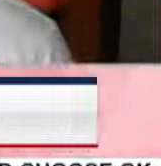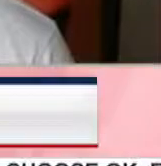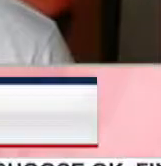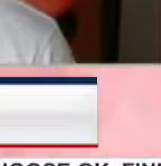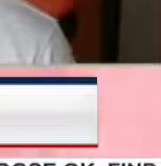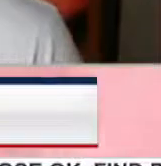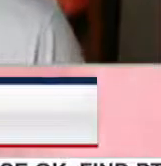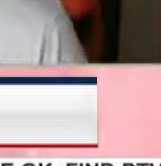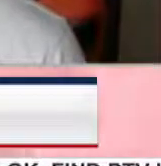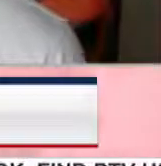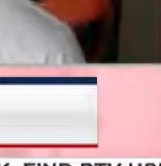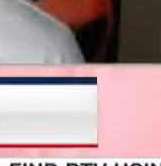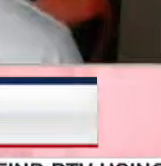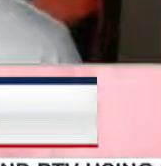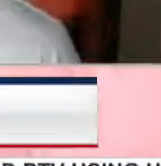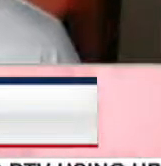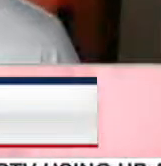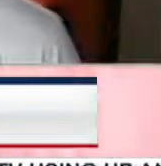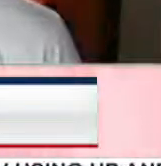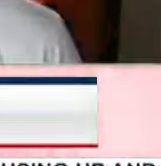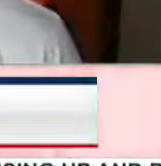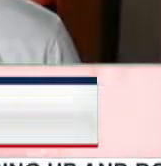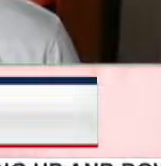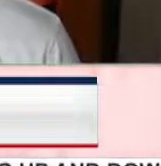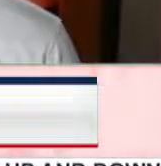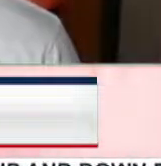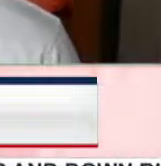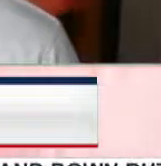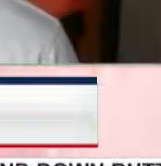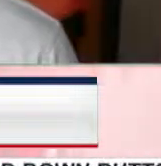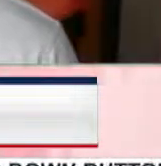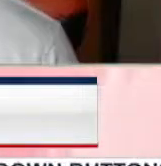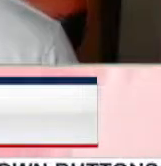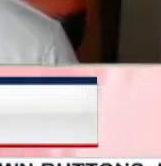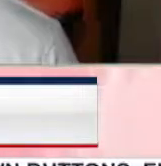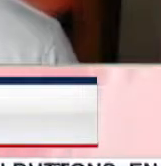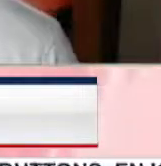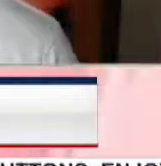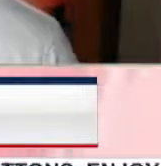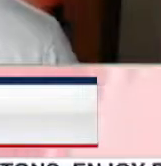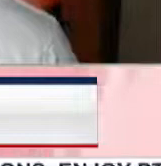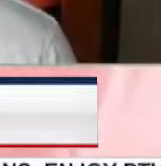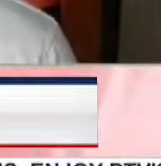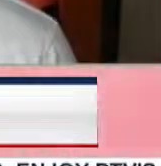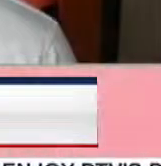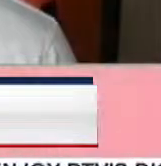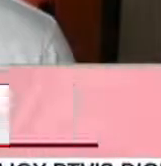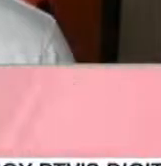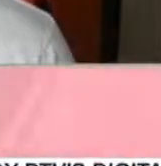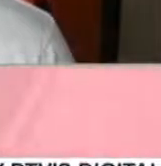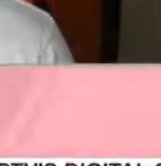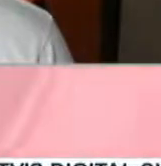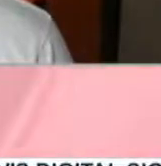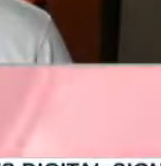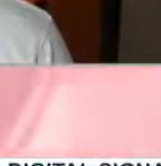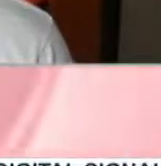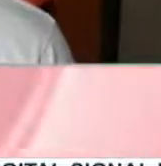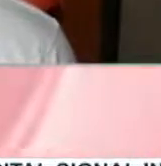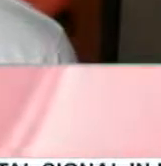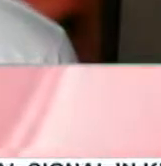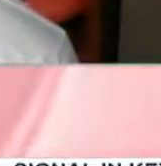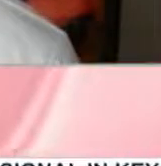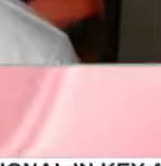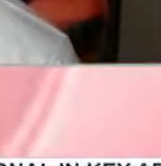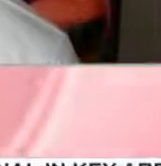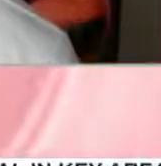mga usual models na nakikita natin sa magazines or sa internet. Anyone can be your subject. May mga tumatanggi rin ba sa'yo na